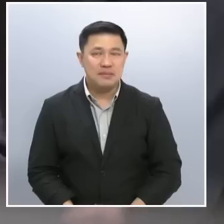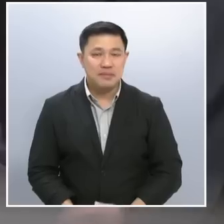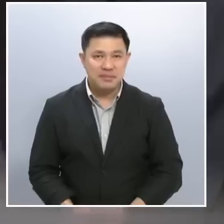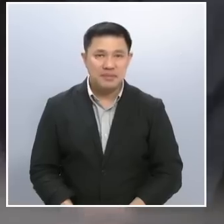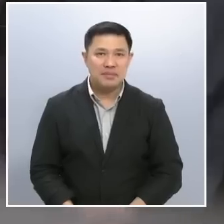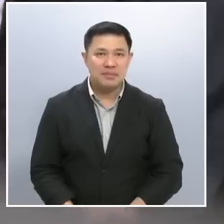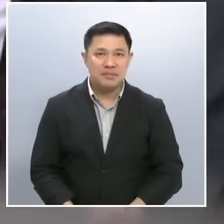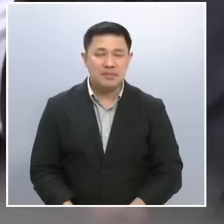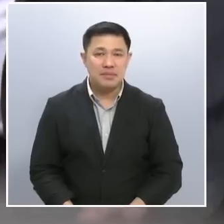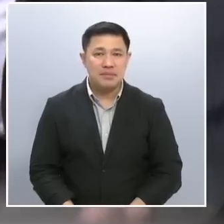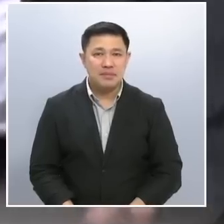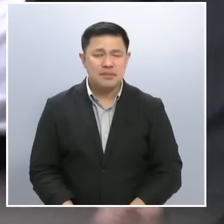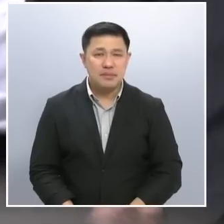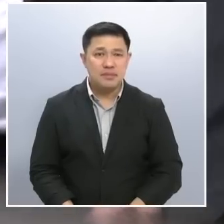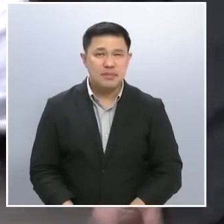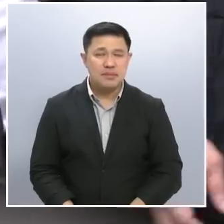ภาพนี้นะคะ